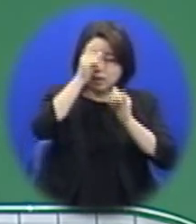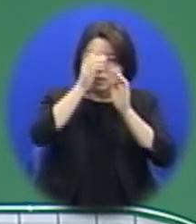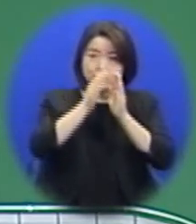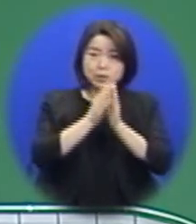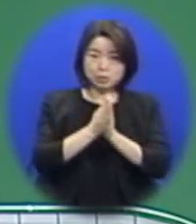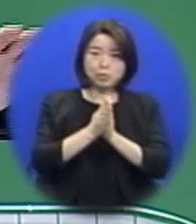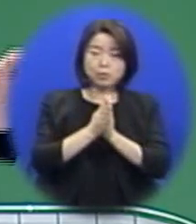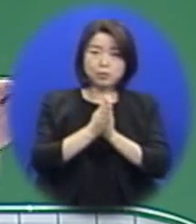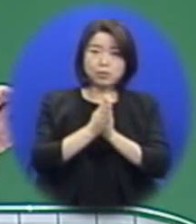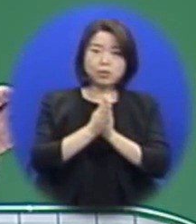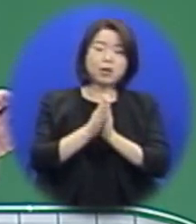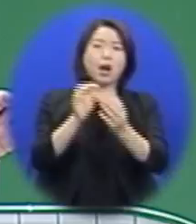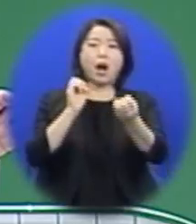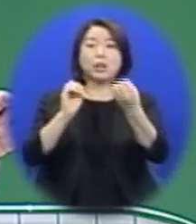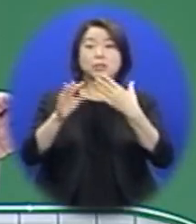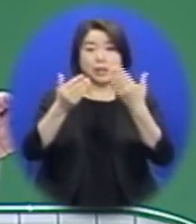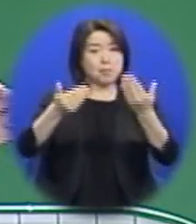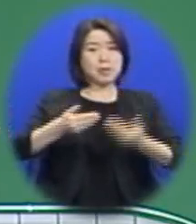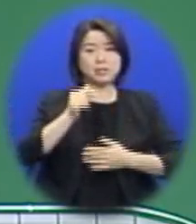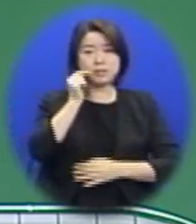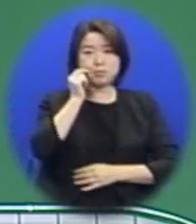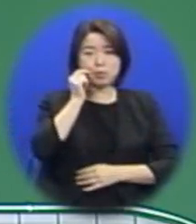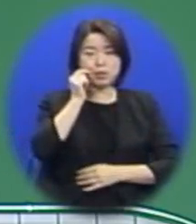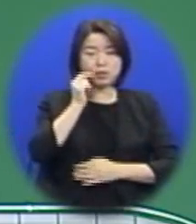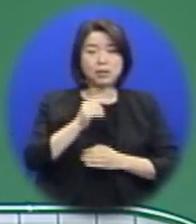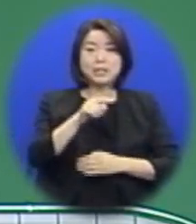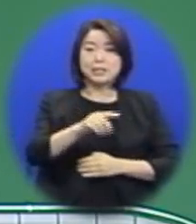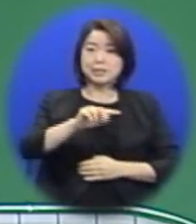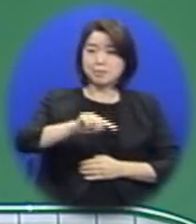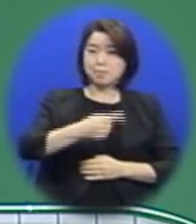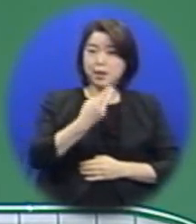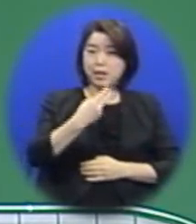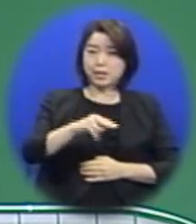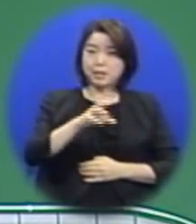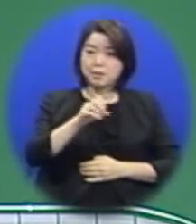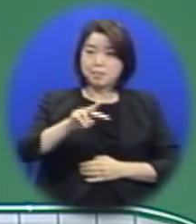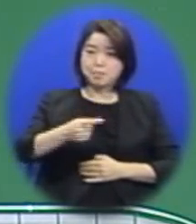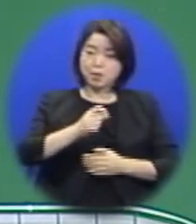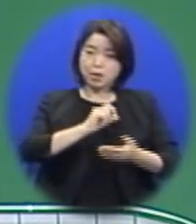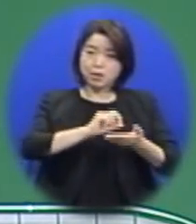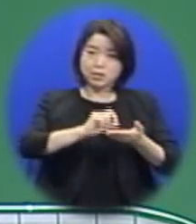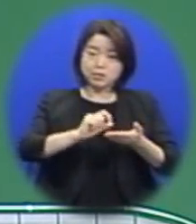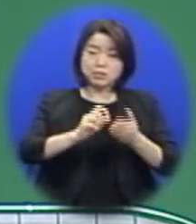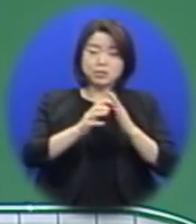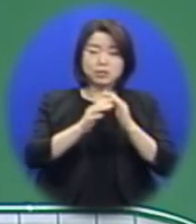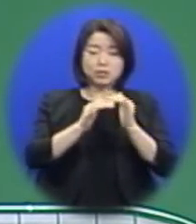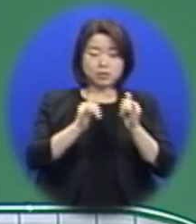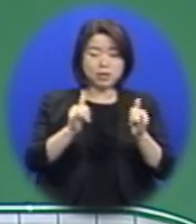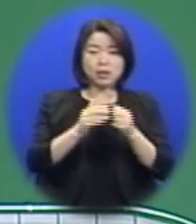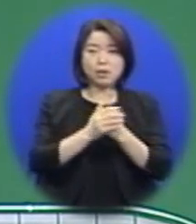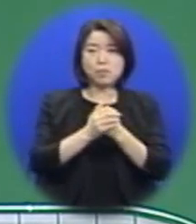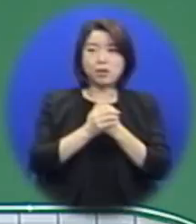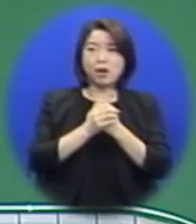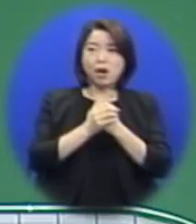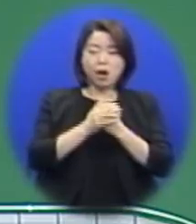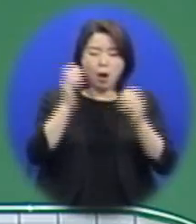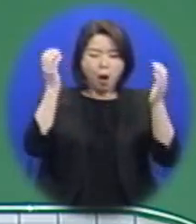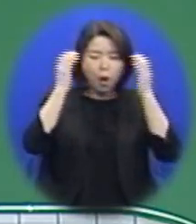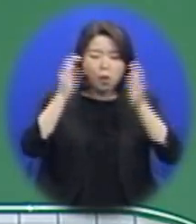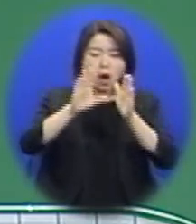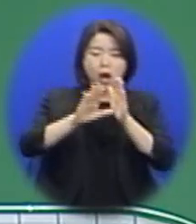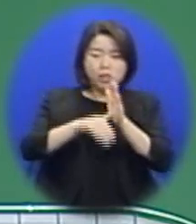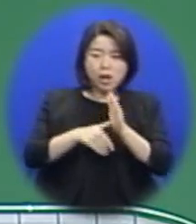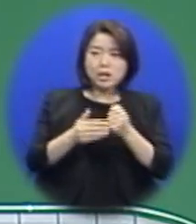기도는 응답받지 못합니다. 이 시편 102편의 메시지는 환난을 당할 때 하나님께 기도했더니